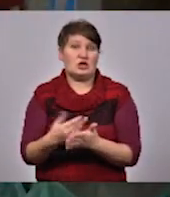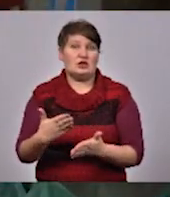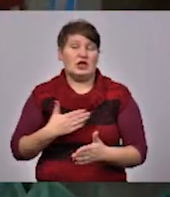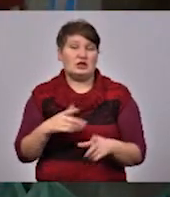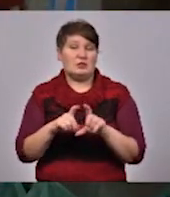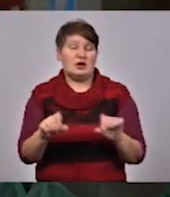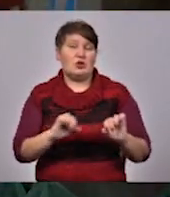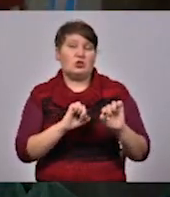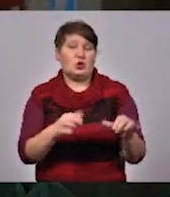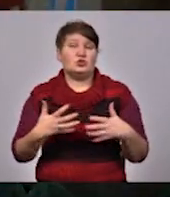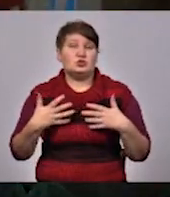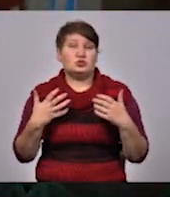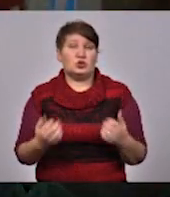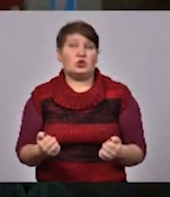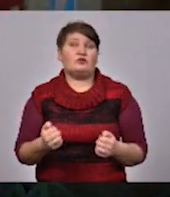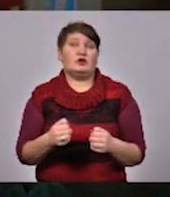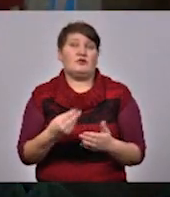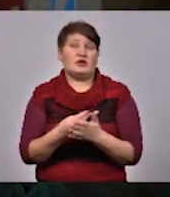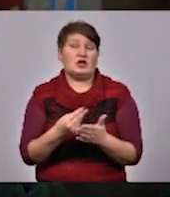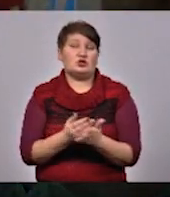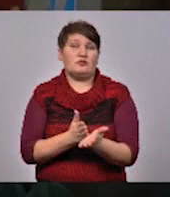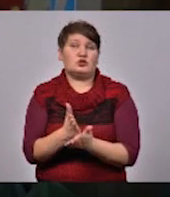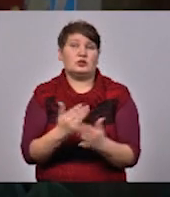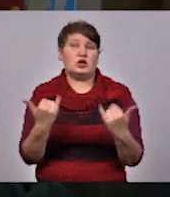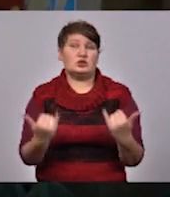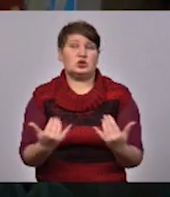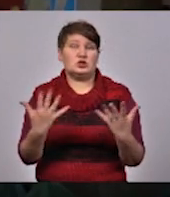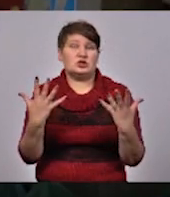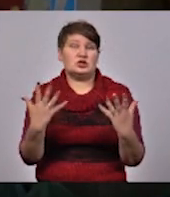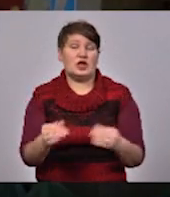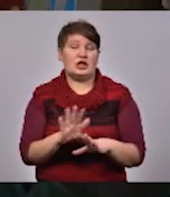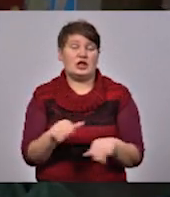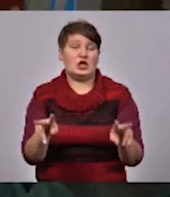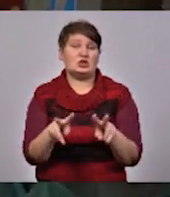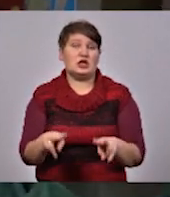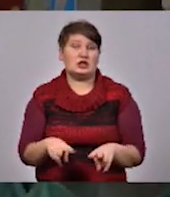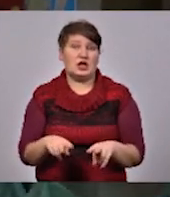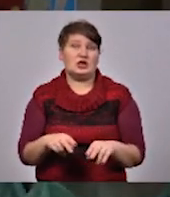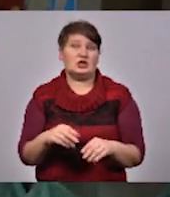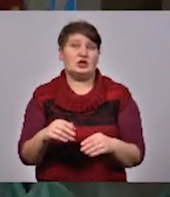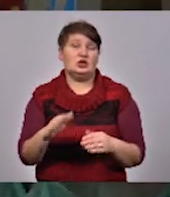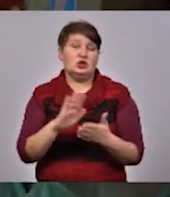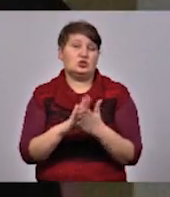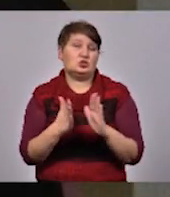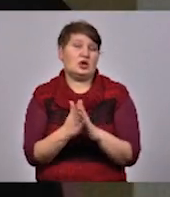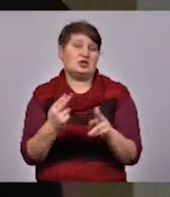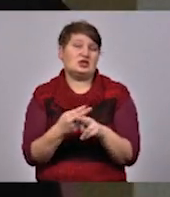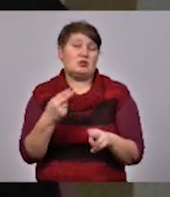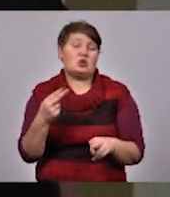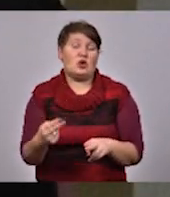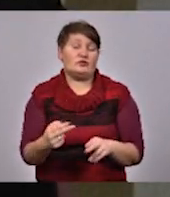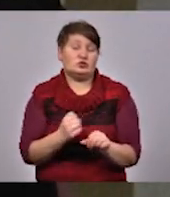охорони здоров'я, фінансова служба на сьогоднішній день не розглядає як критичну ситуацію із заборгованістю. Власне,